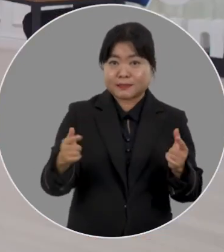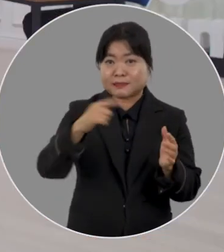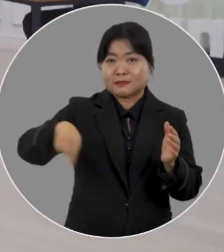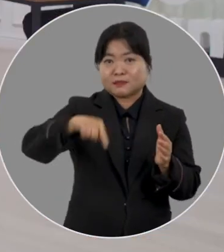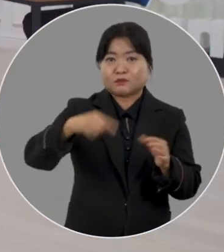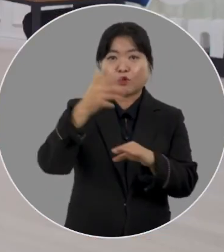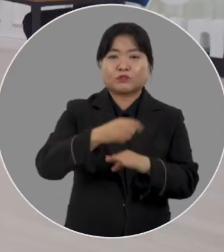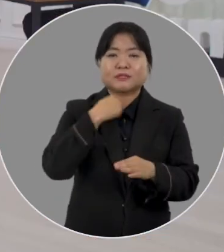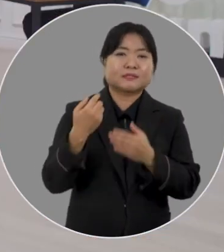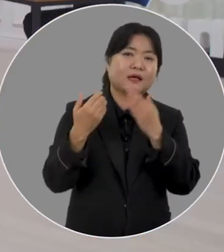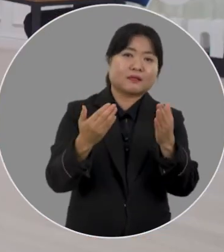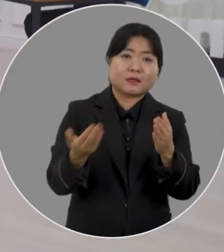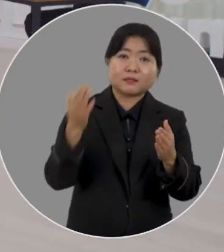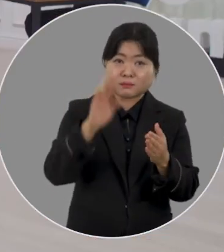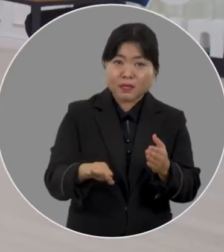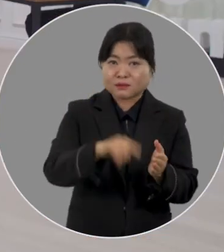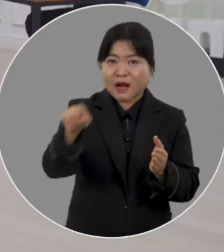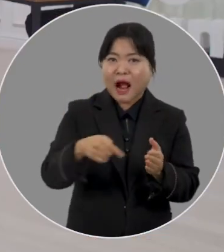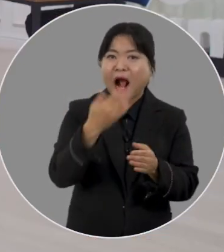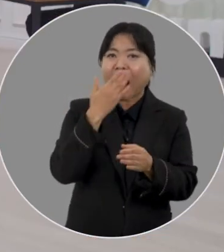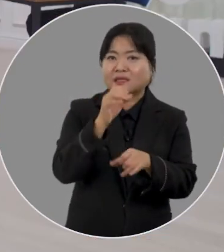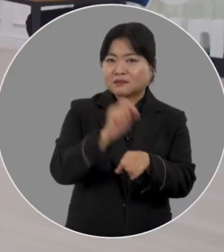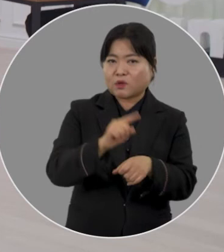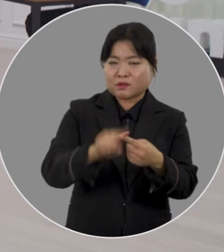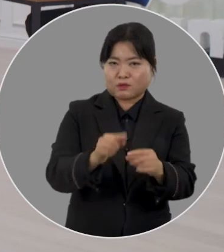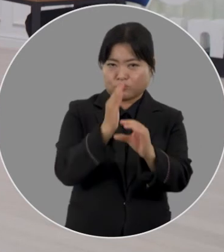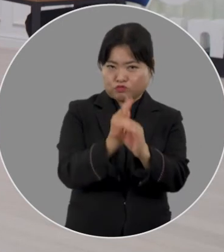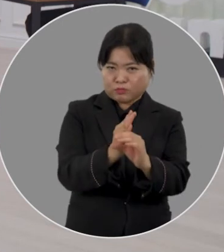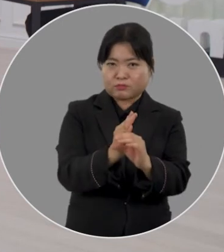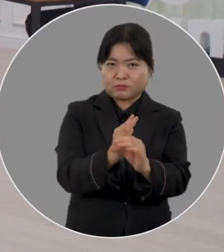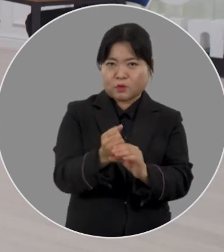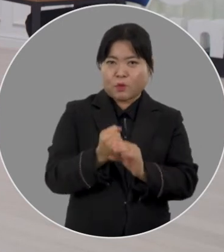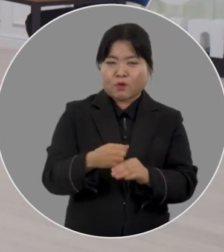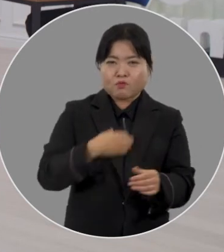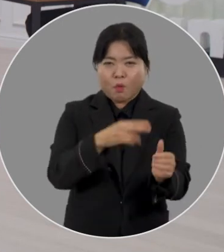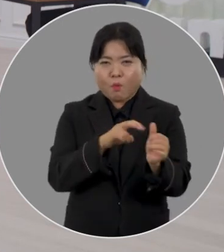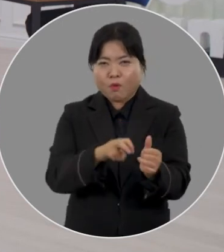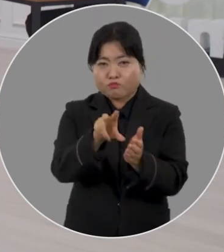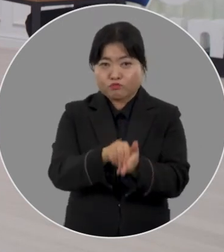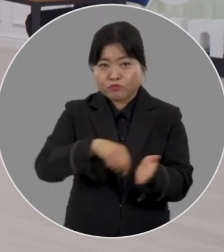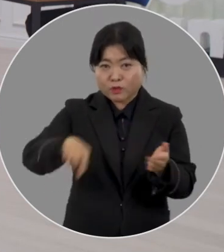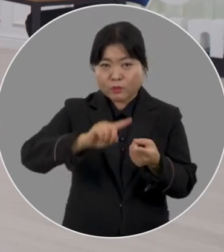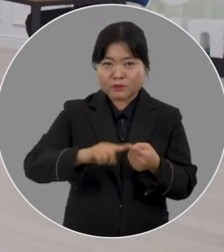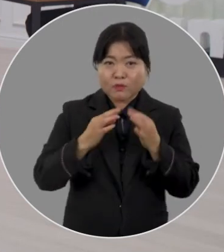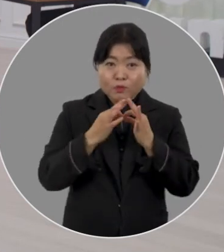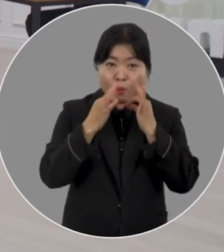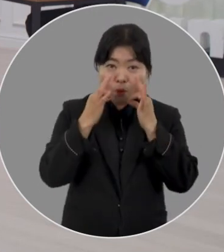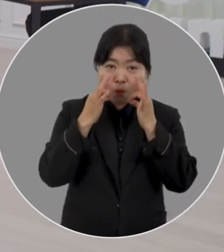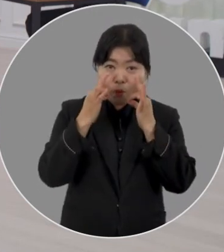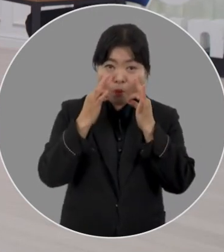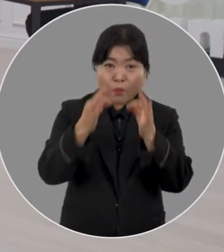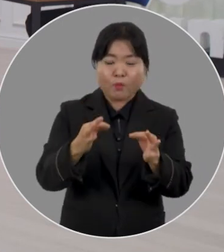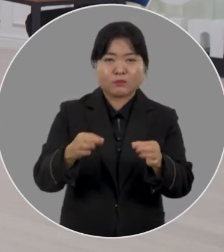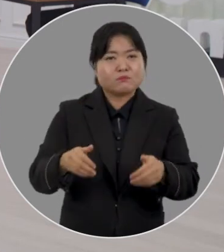결국 희생은 했지만 그런 어떤 가능성에 우리가 초점을 좀 맞추면서 혐오의 문제도 그런